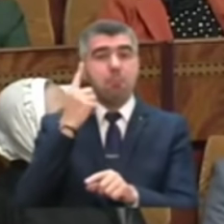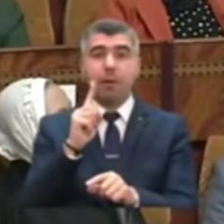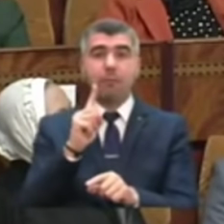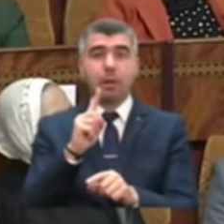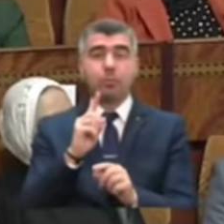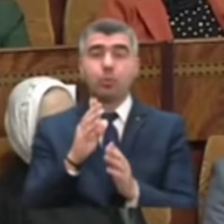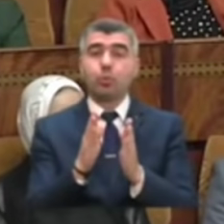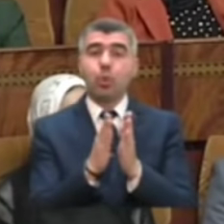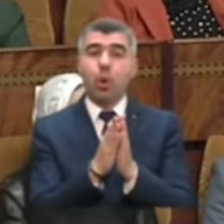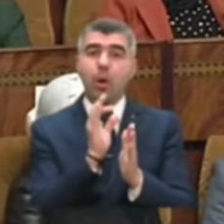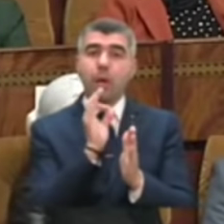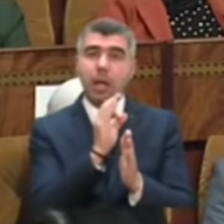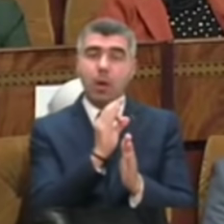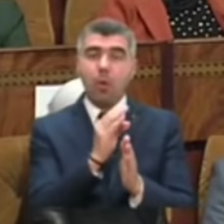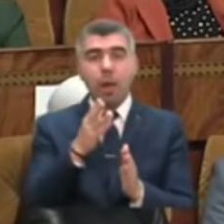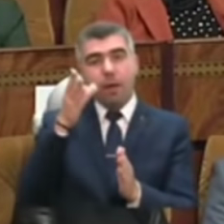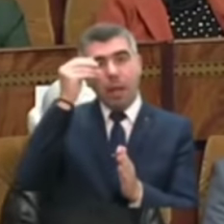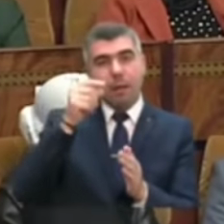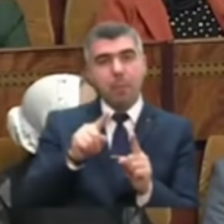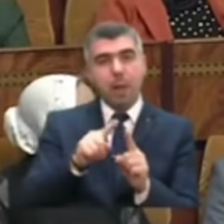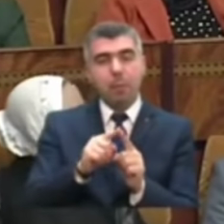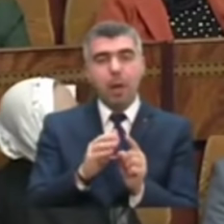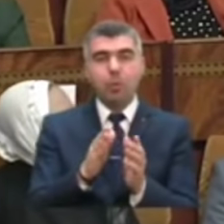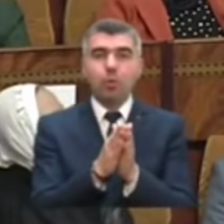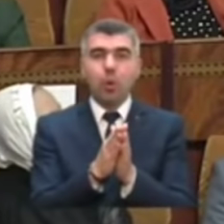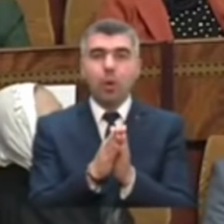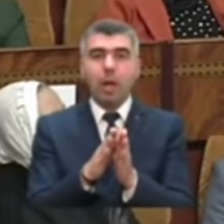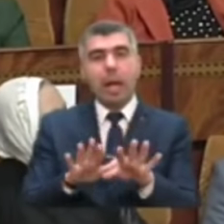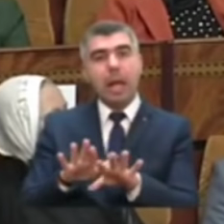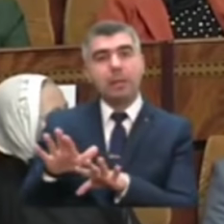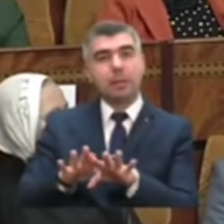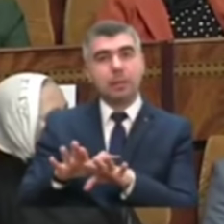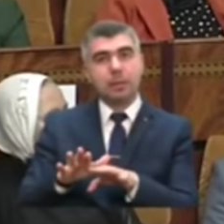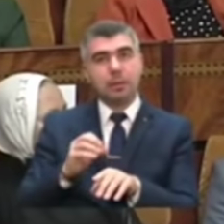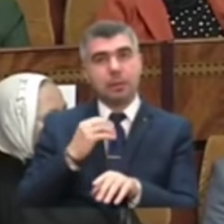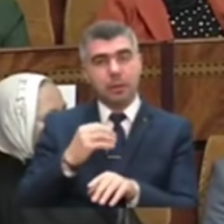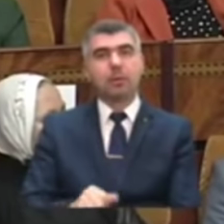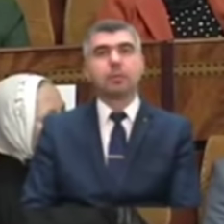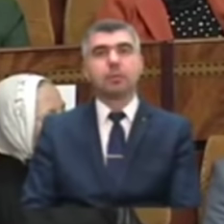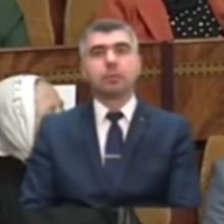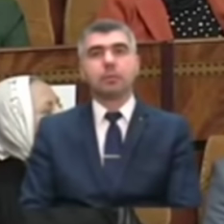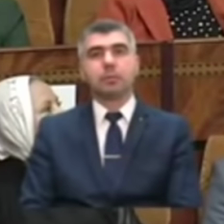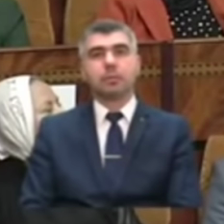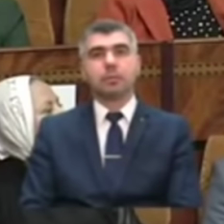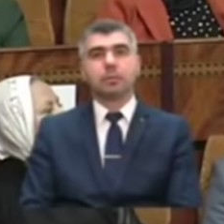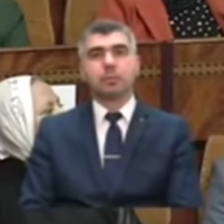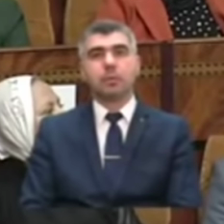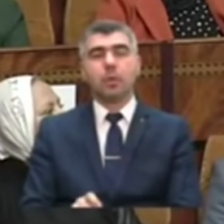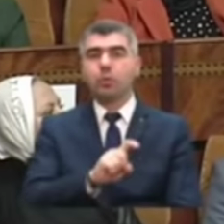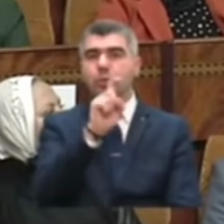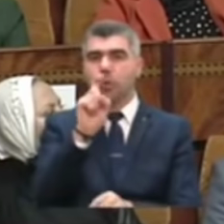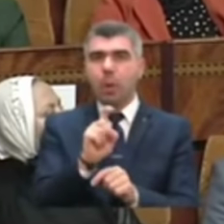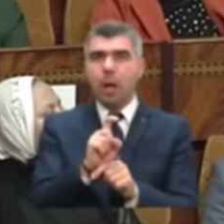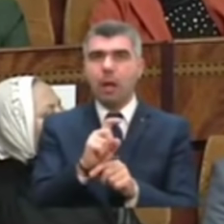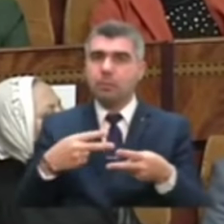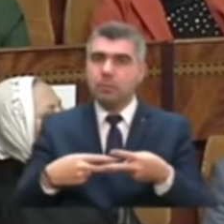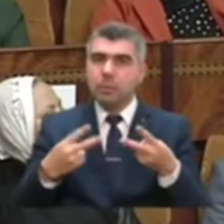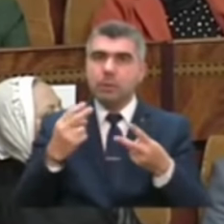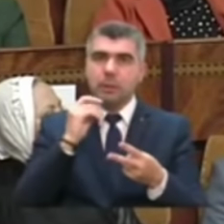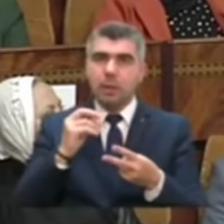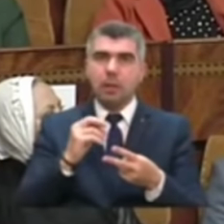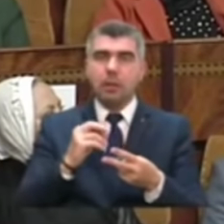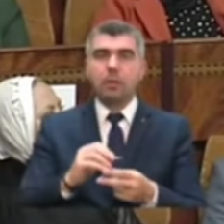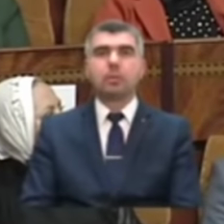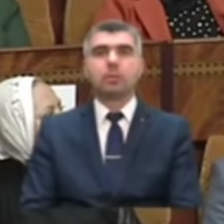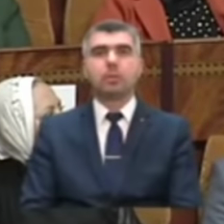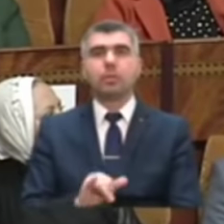ديالكم، تنفهمش الحدسوس. نطرحوا السؤال بالعربية، لا نطرحوا السؤال بالعربية باش لا لا لا ما نخلقوش مشكل